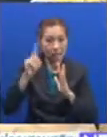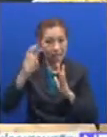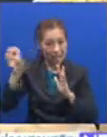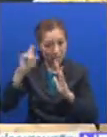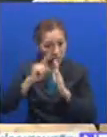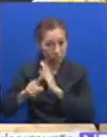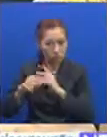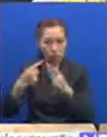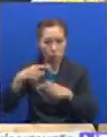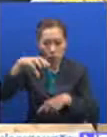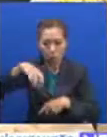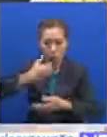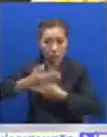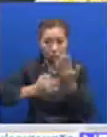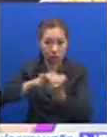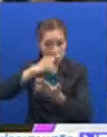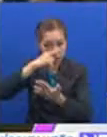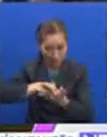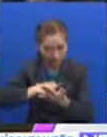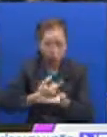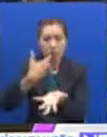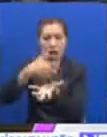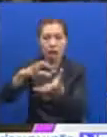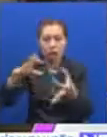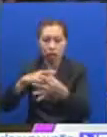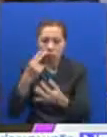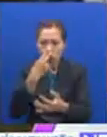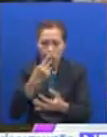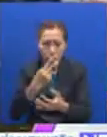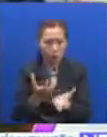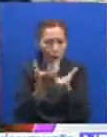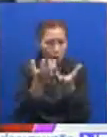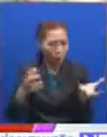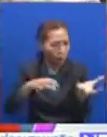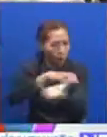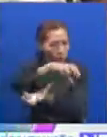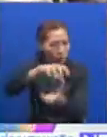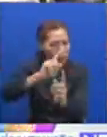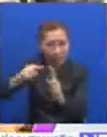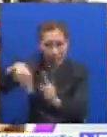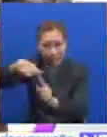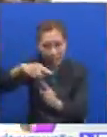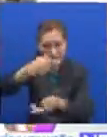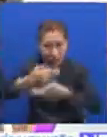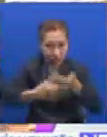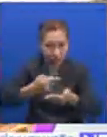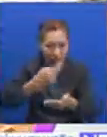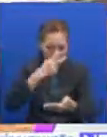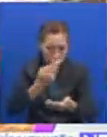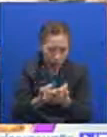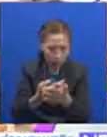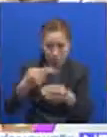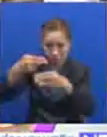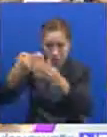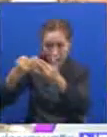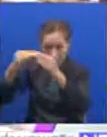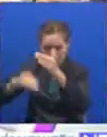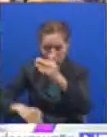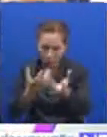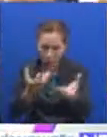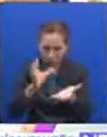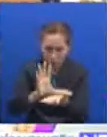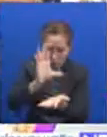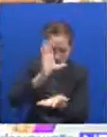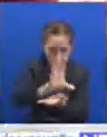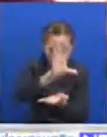ในเปิดเผยว่าในการพิจารณาต้นทุนราคาสินค้าอุปโภคและบริโภคที่จะลดลงตามราคาน้ำมันเบื้องต้น